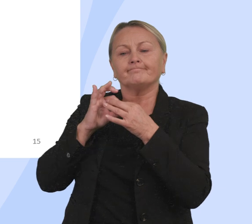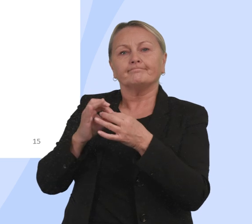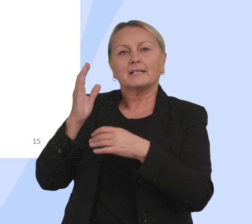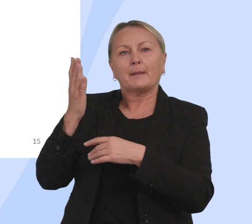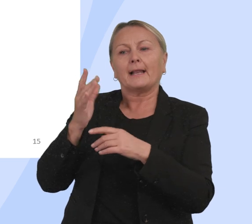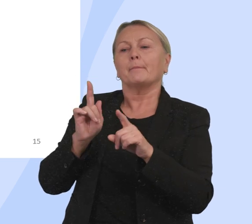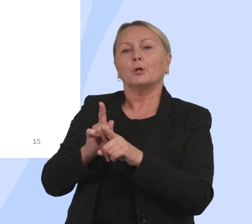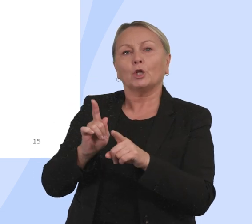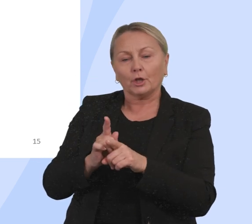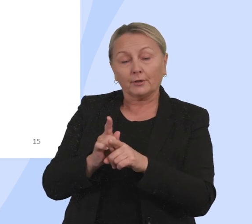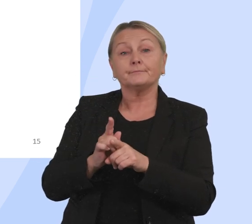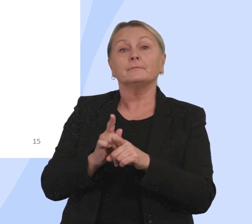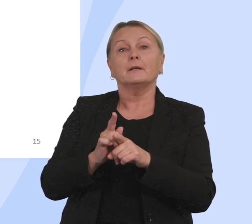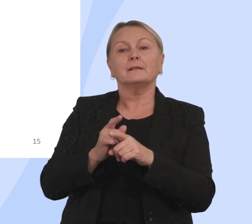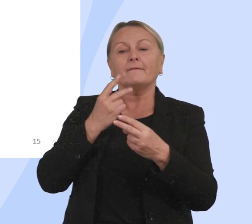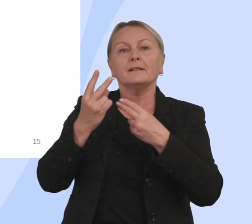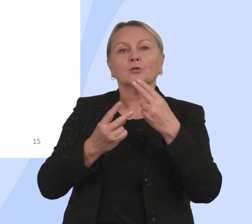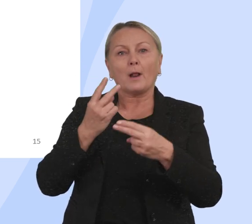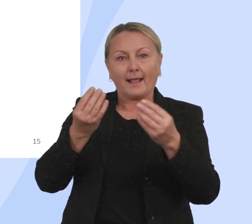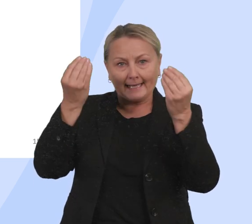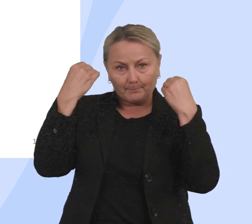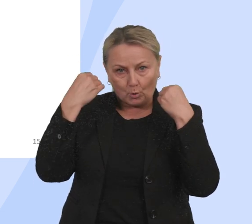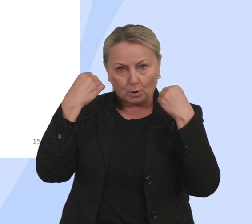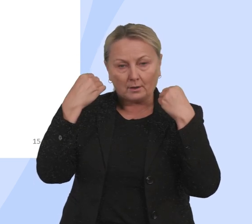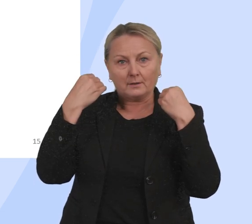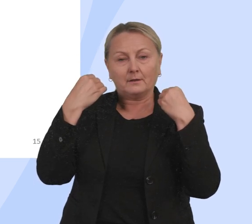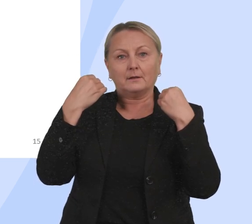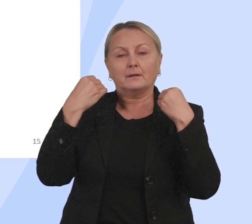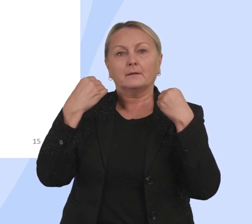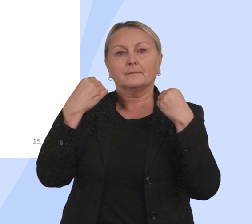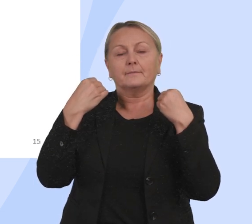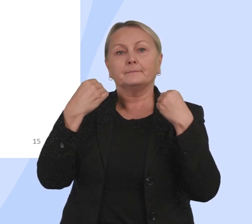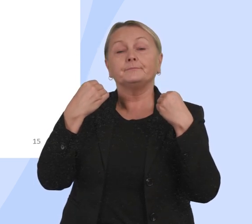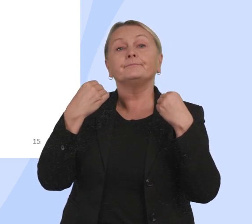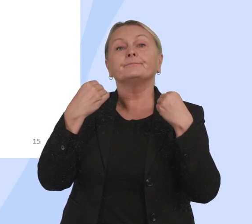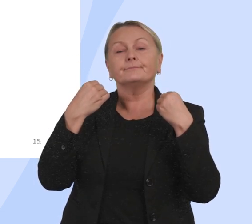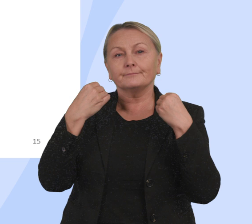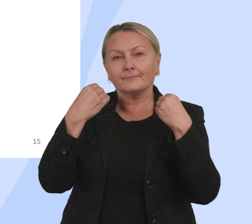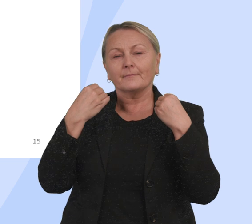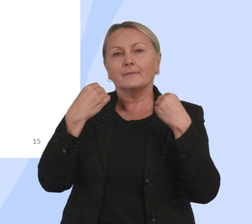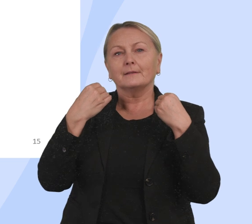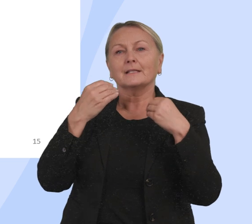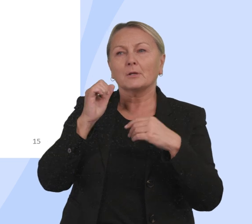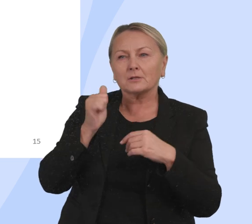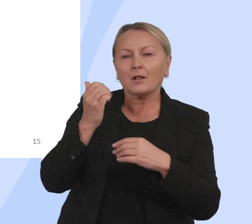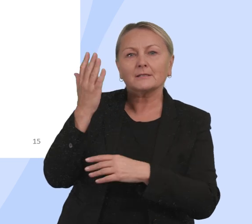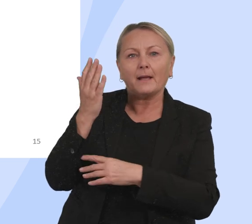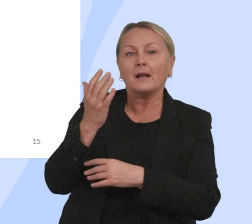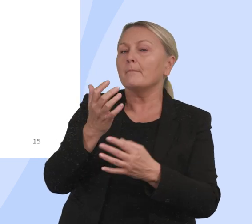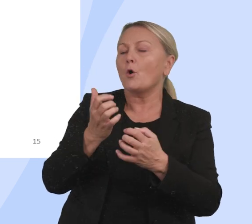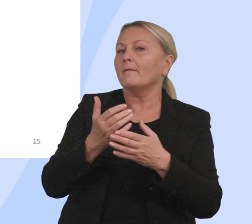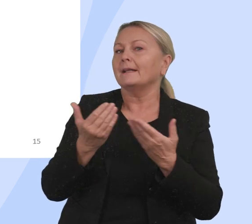at det visuelle input, det som man skal spejle, at det behøver